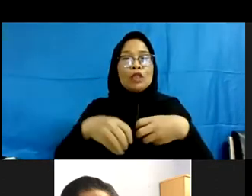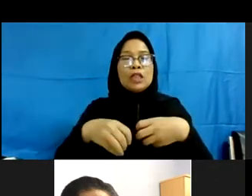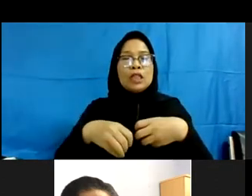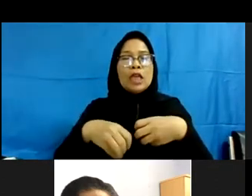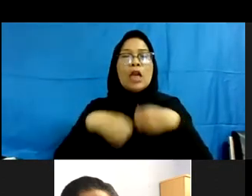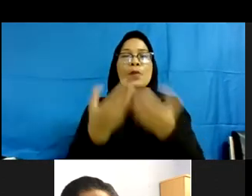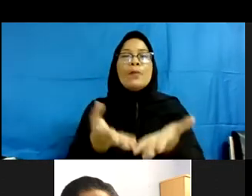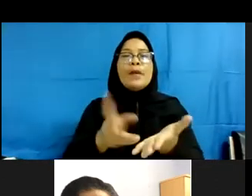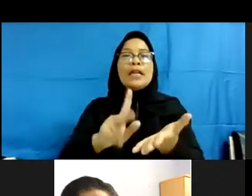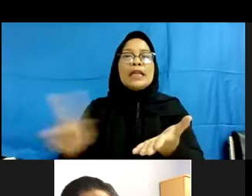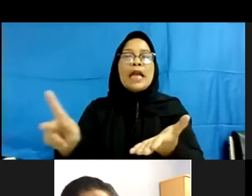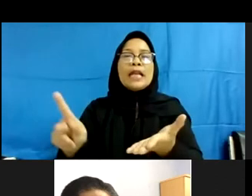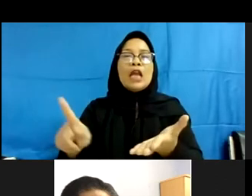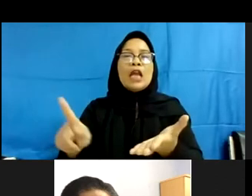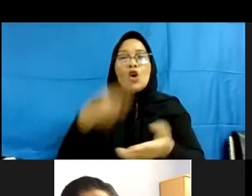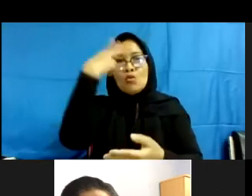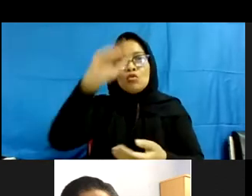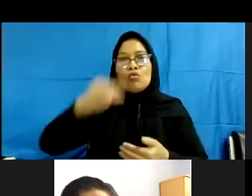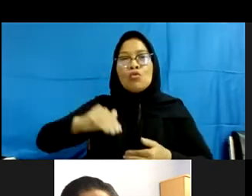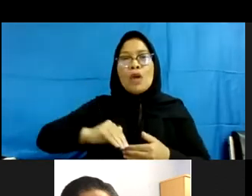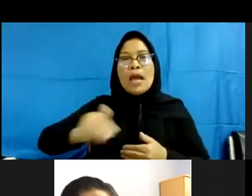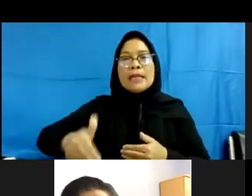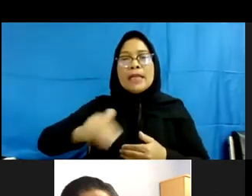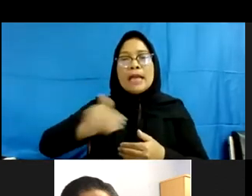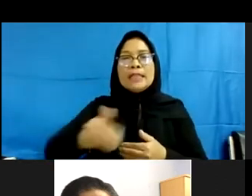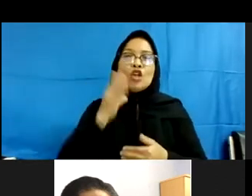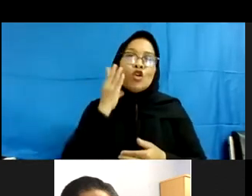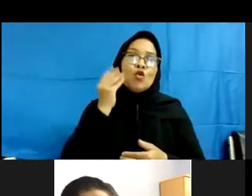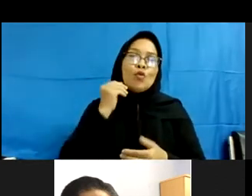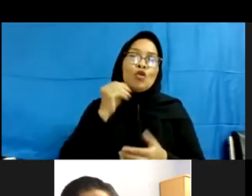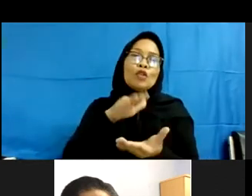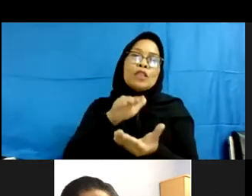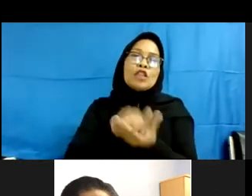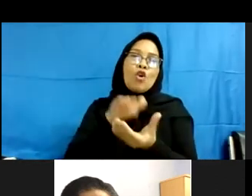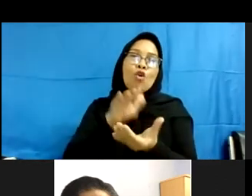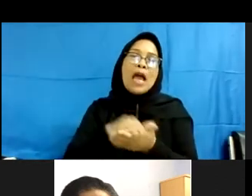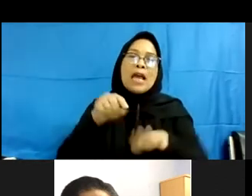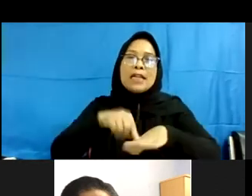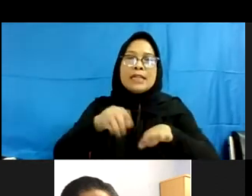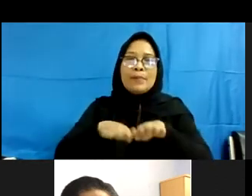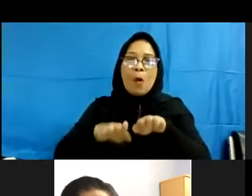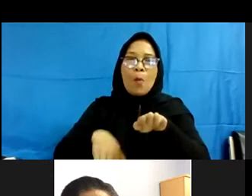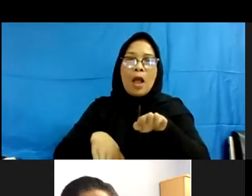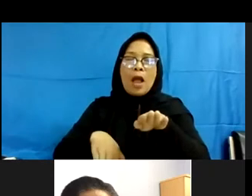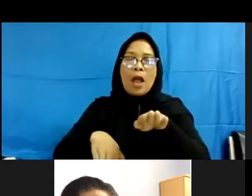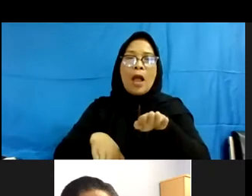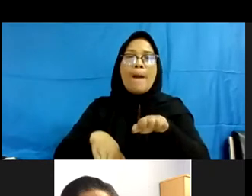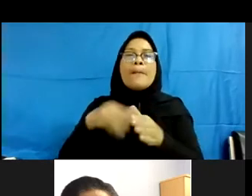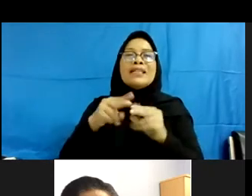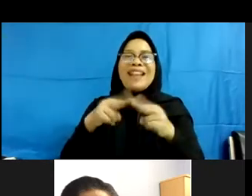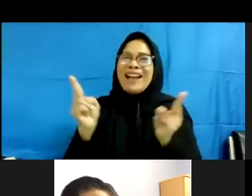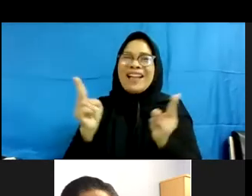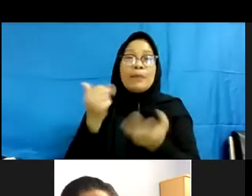buku-buku Braille gitu kan, terutama bagi adik-adik kita yang masih usia sekolah di bawah gitu ya, usia bawah itu penting sekali untuk